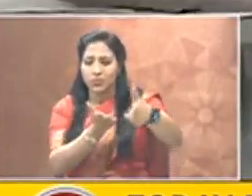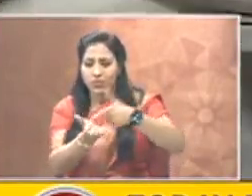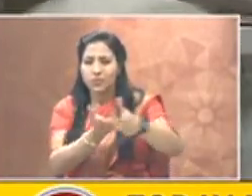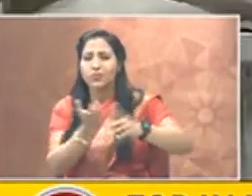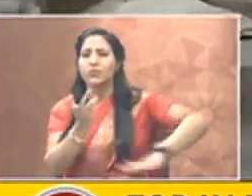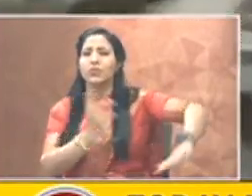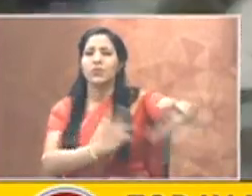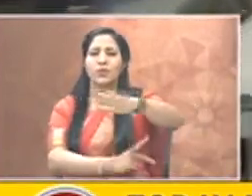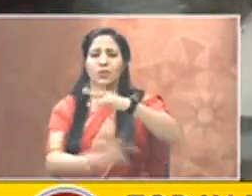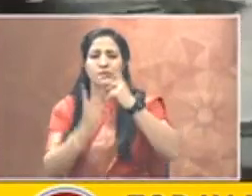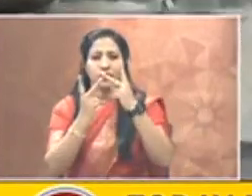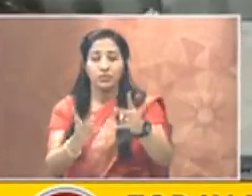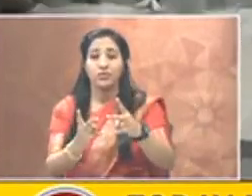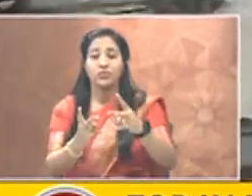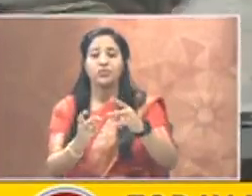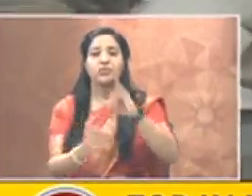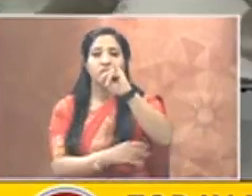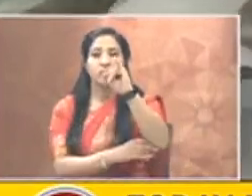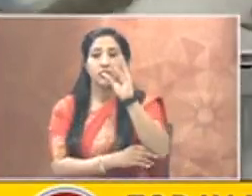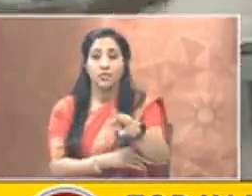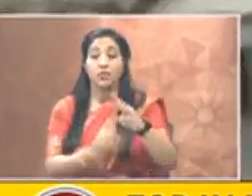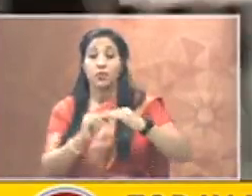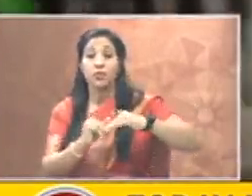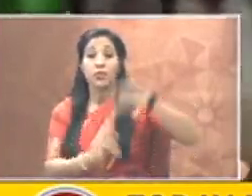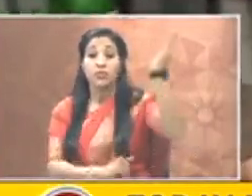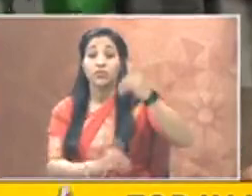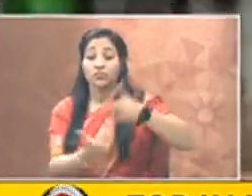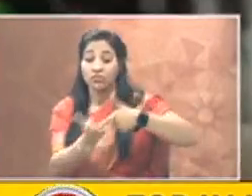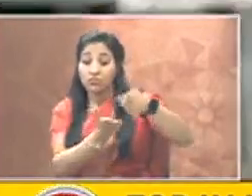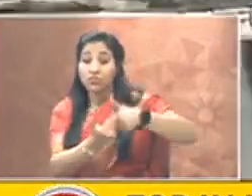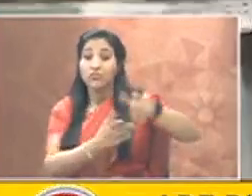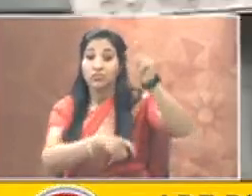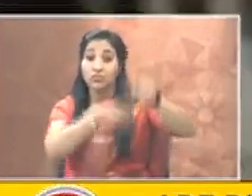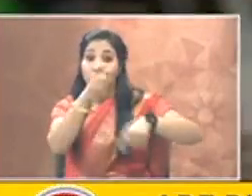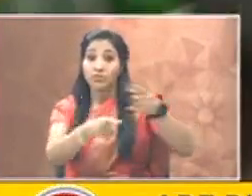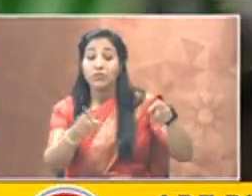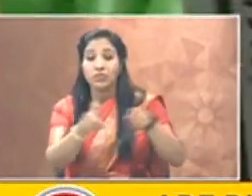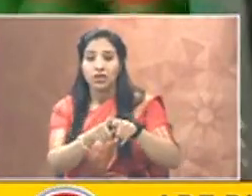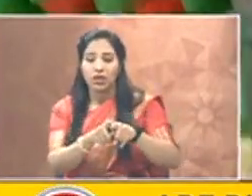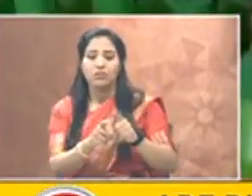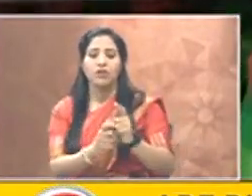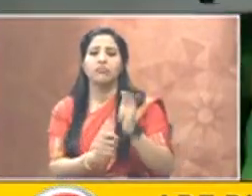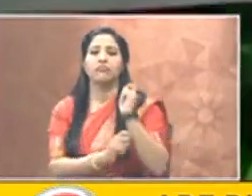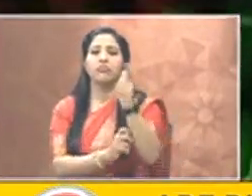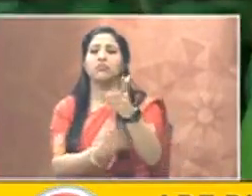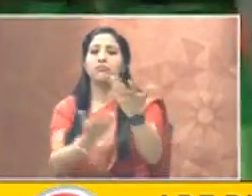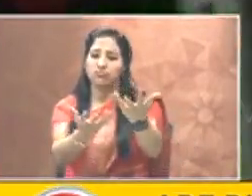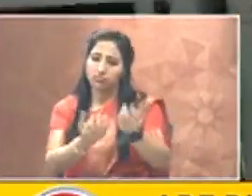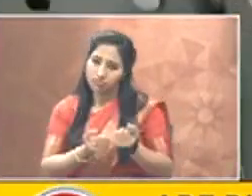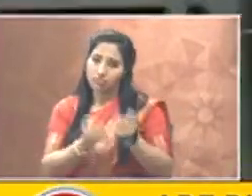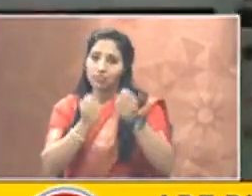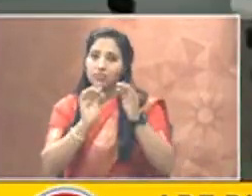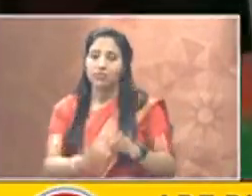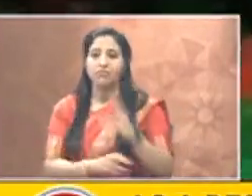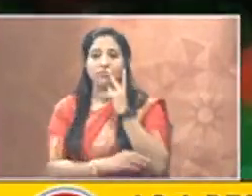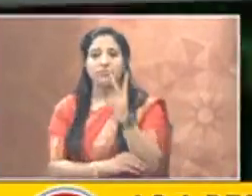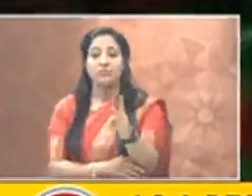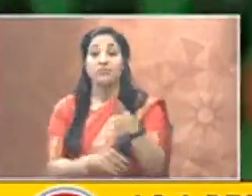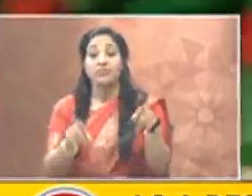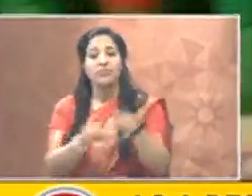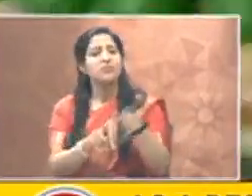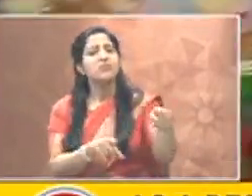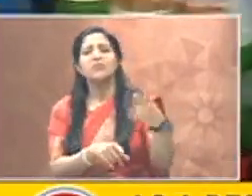के 6000 से ज्यादा किसान इनसे बायो प्रोडक्ट खरीद रहे हैं।